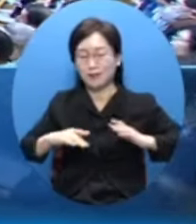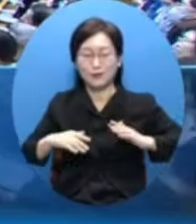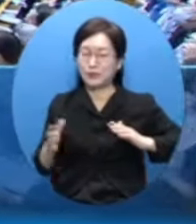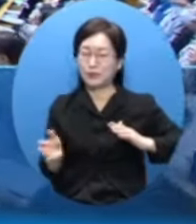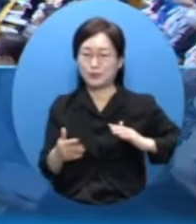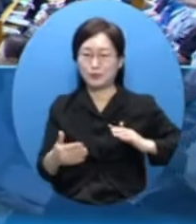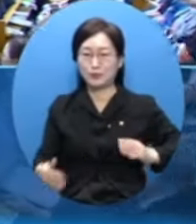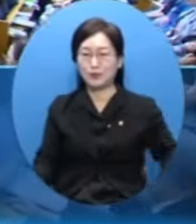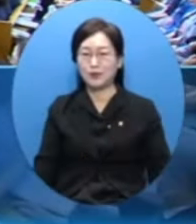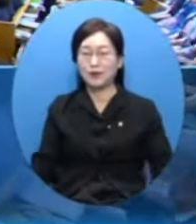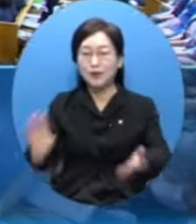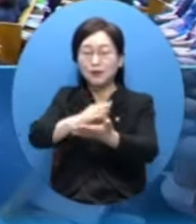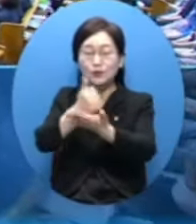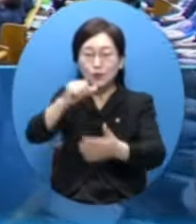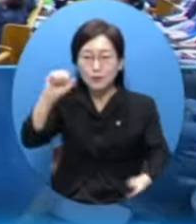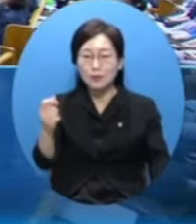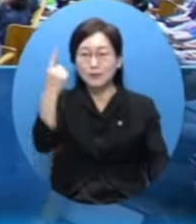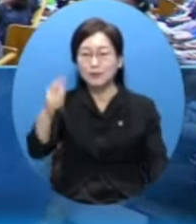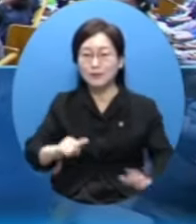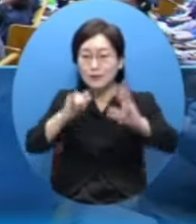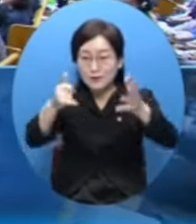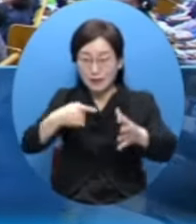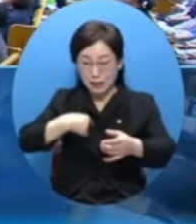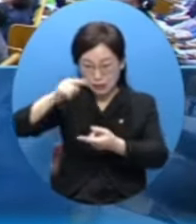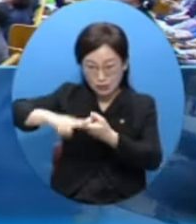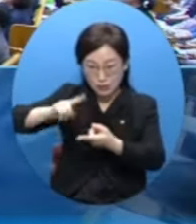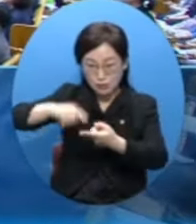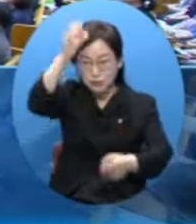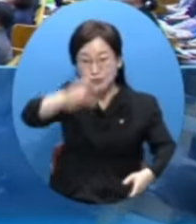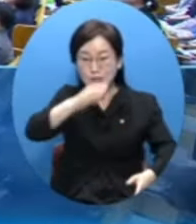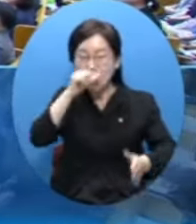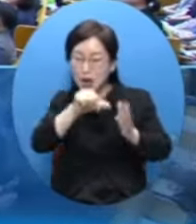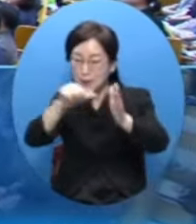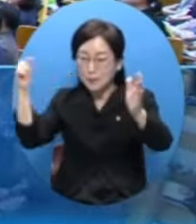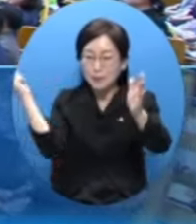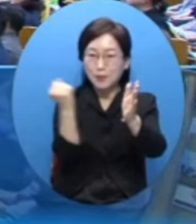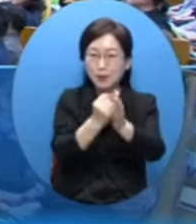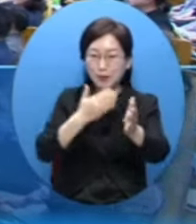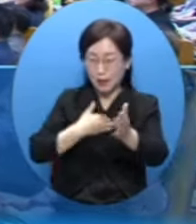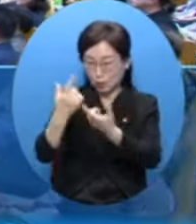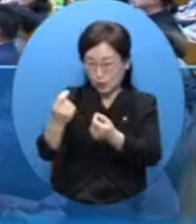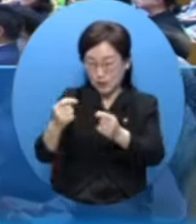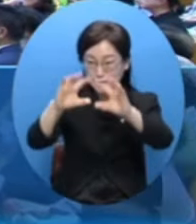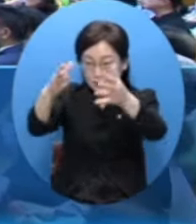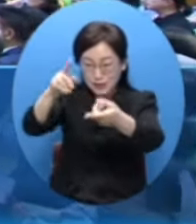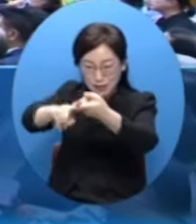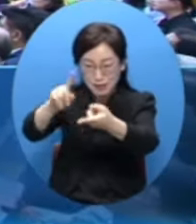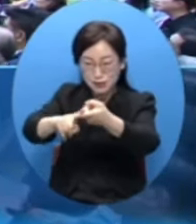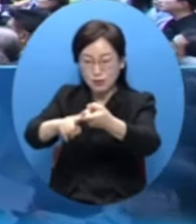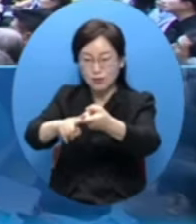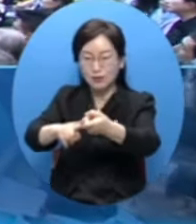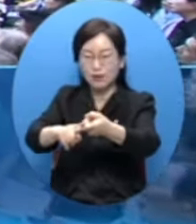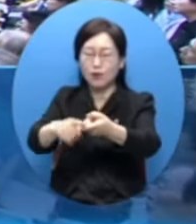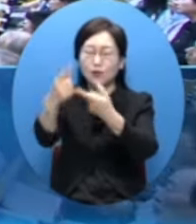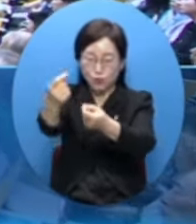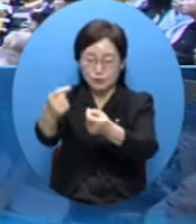없으니 그리스도로 말미암아 세상이 나를 대하여 십자가에 못 박히고 내가 또한 세상을 대하여 그러하니라.